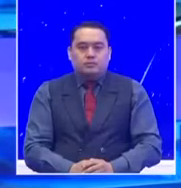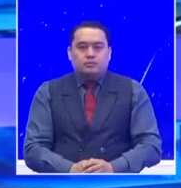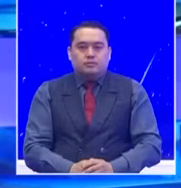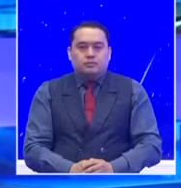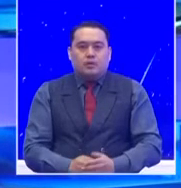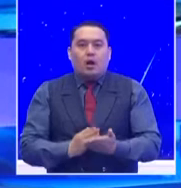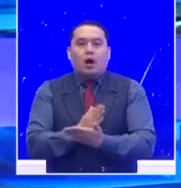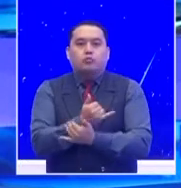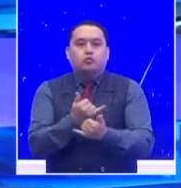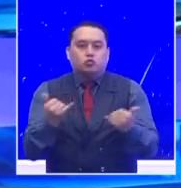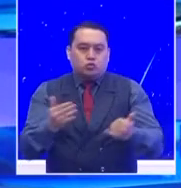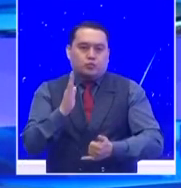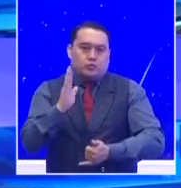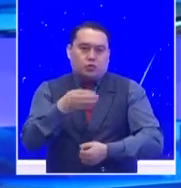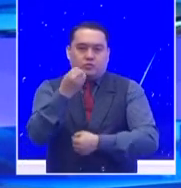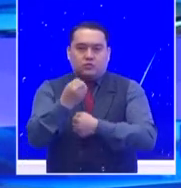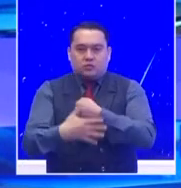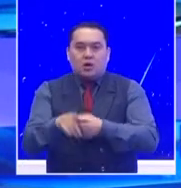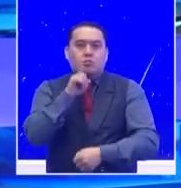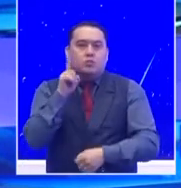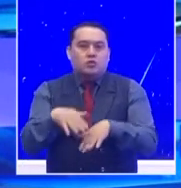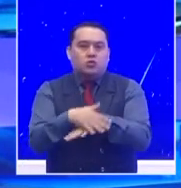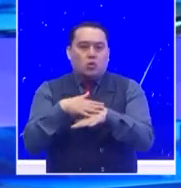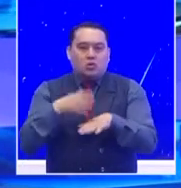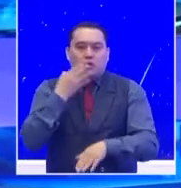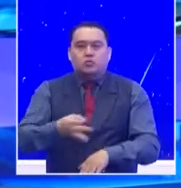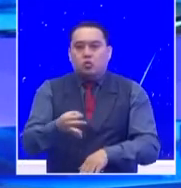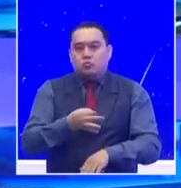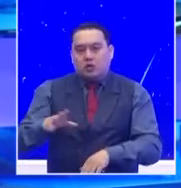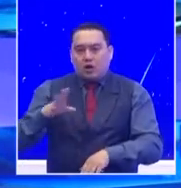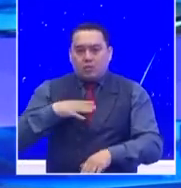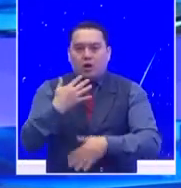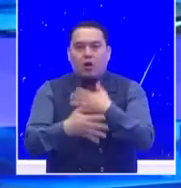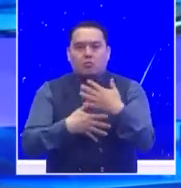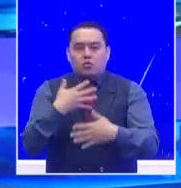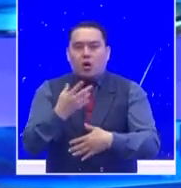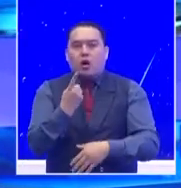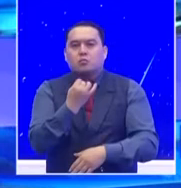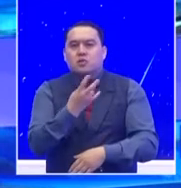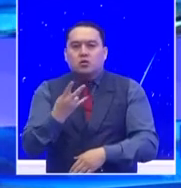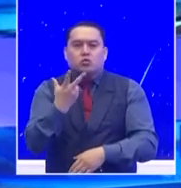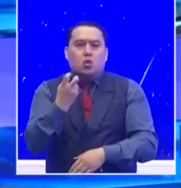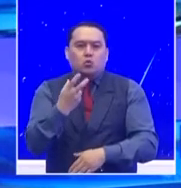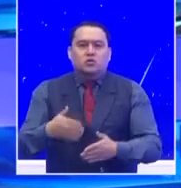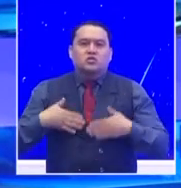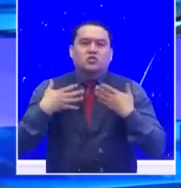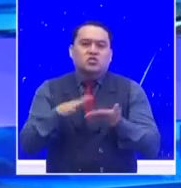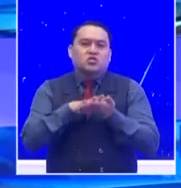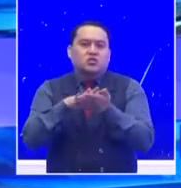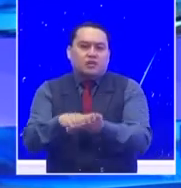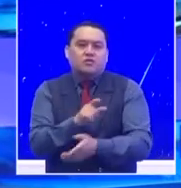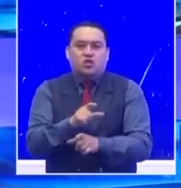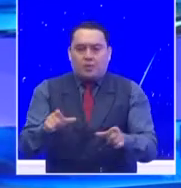Обслужим без слов. В прошлом году Центр обслуживания населения Алматинской области обработал более 1 300 000 заявок